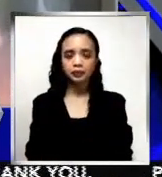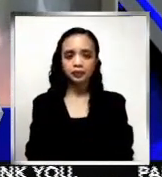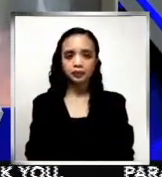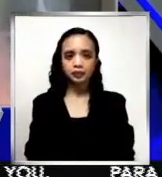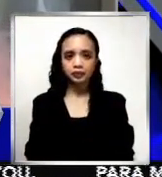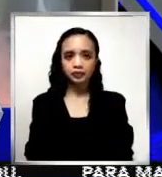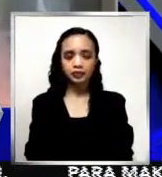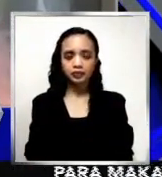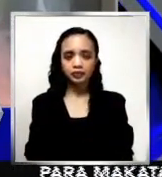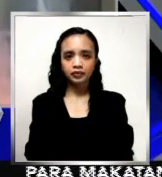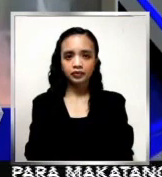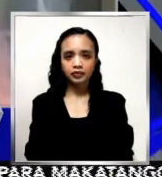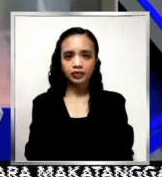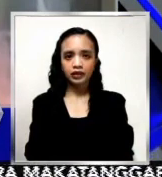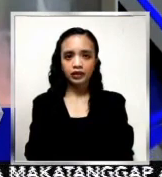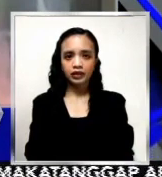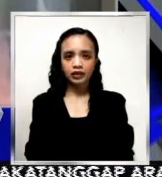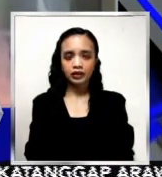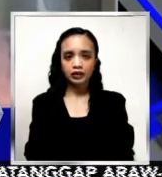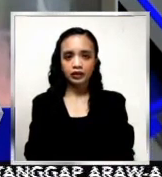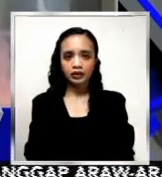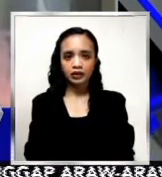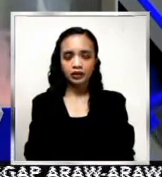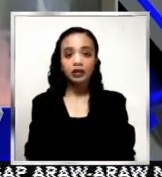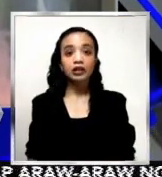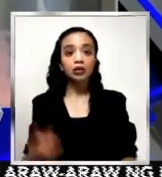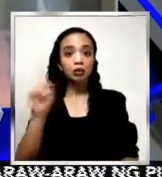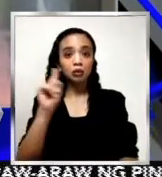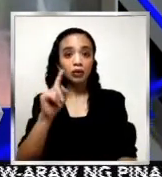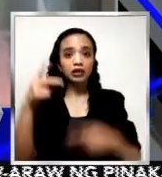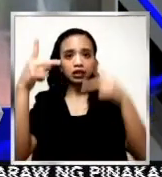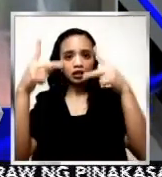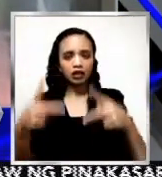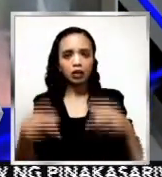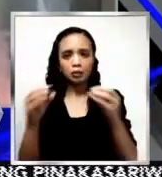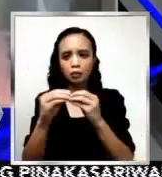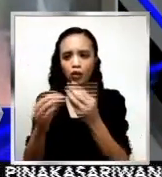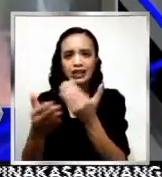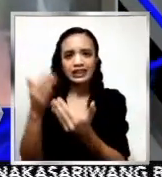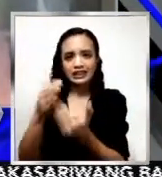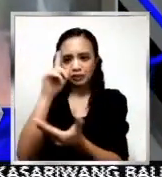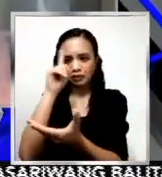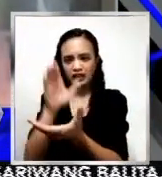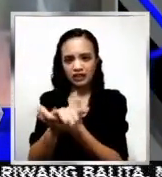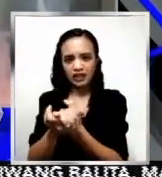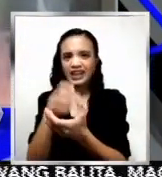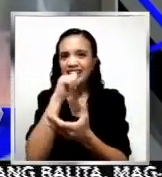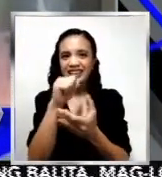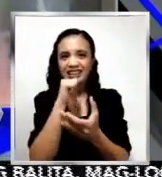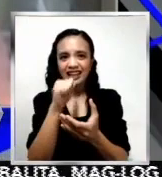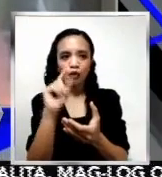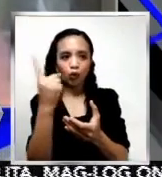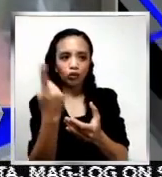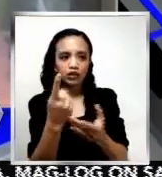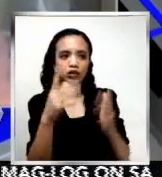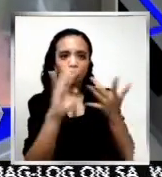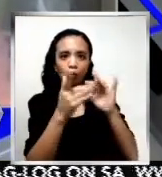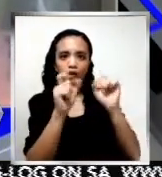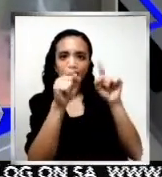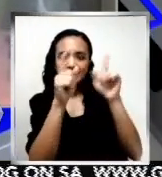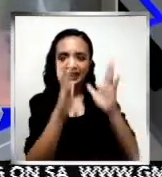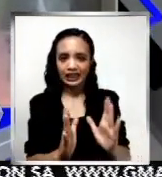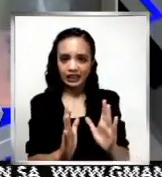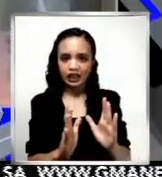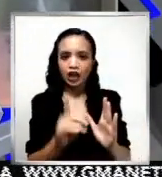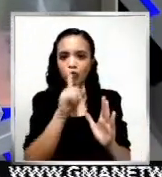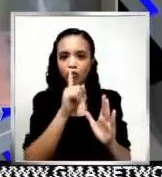believe the platforms more kesa dun sa mga individual online sellers na totally hindi mo talaga alam.